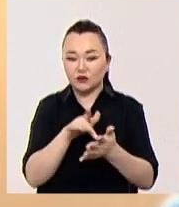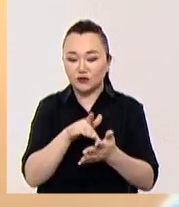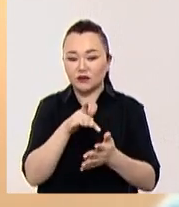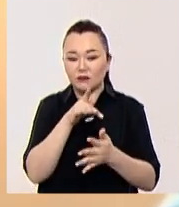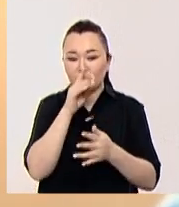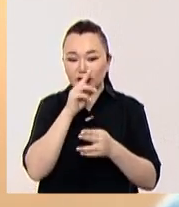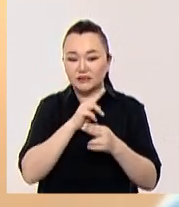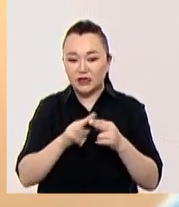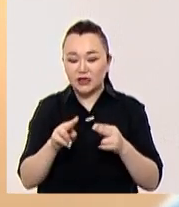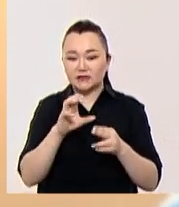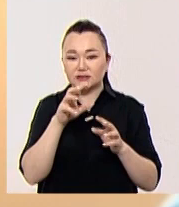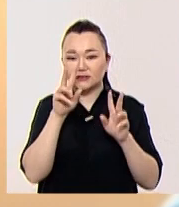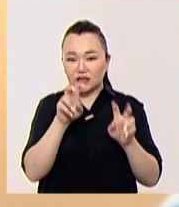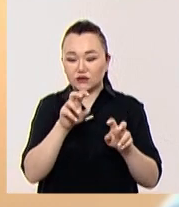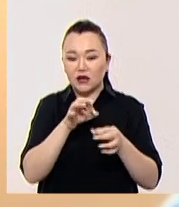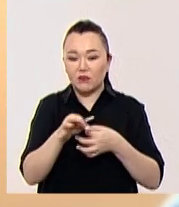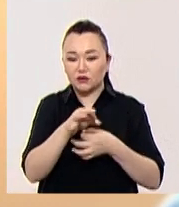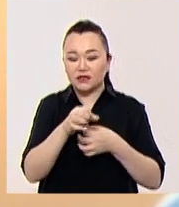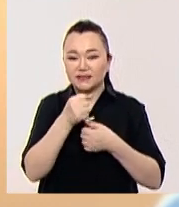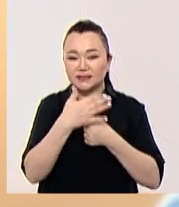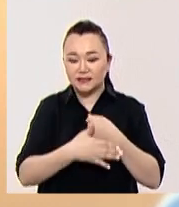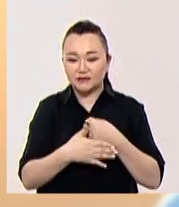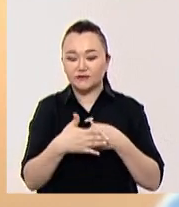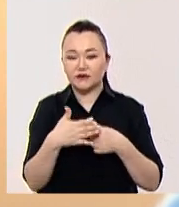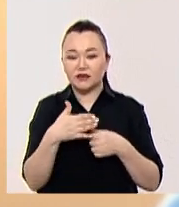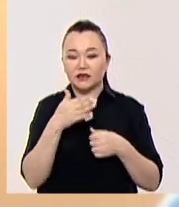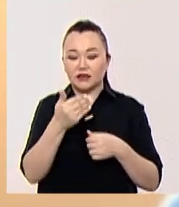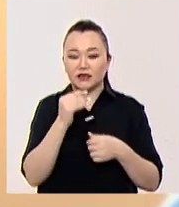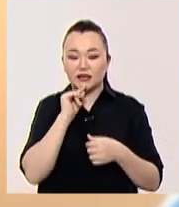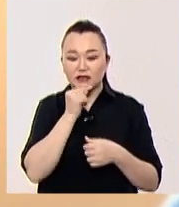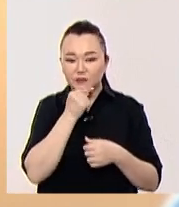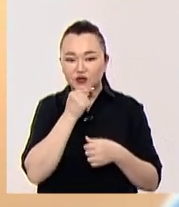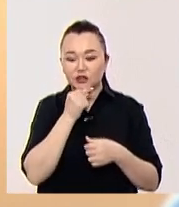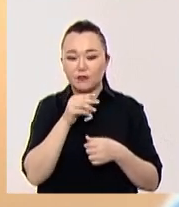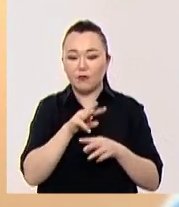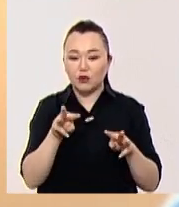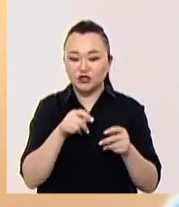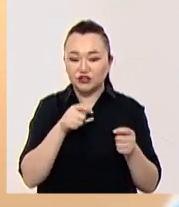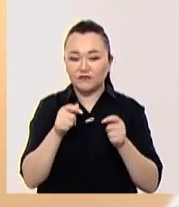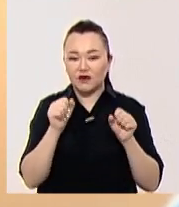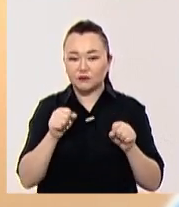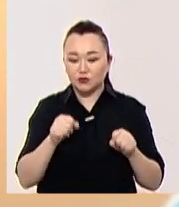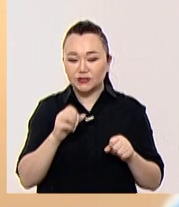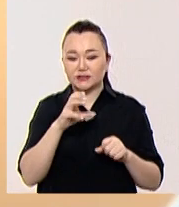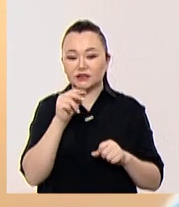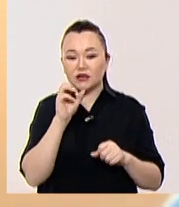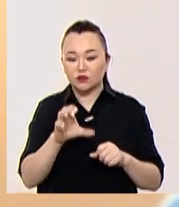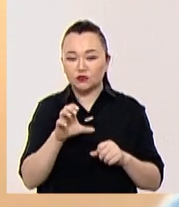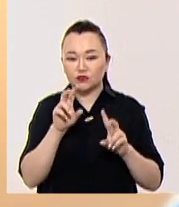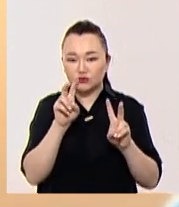потеряли статус областных центров, их экономические и политические возможности, их статус,